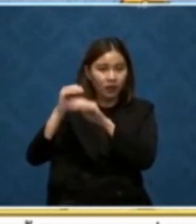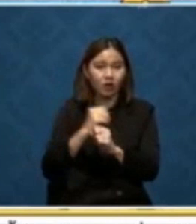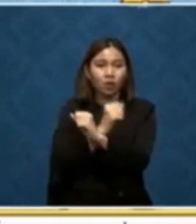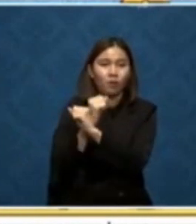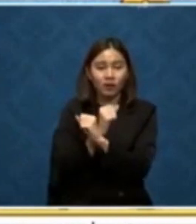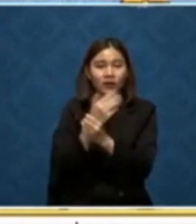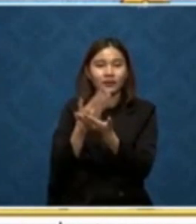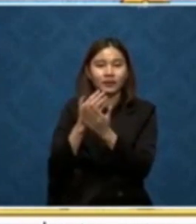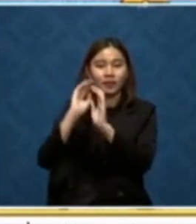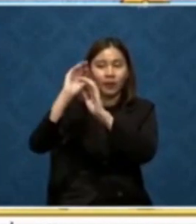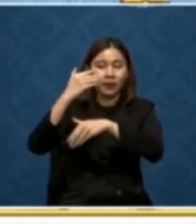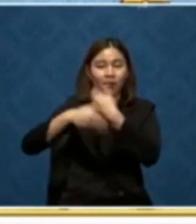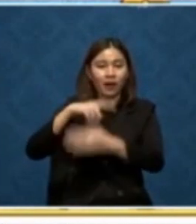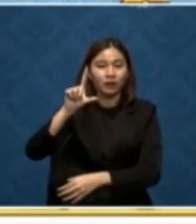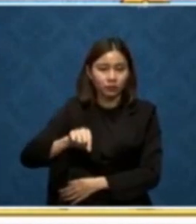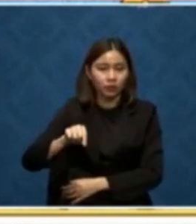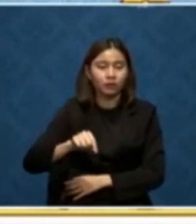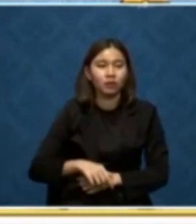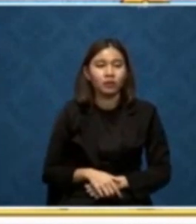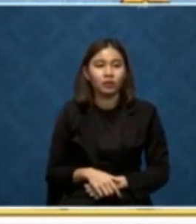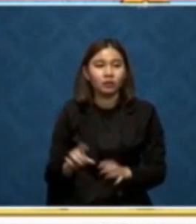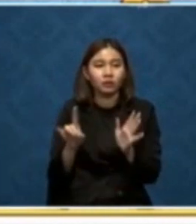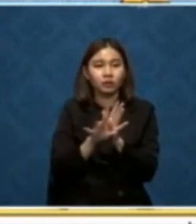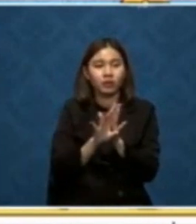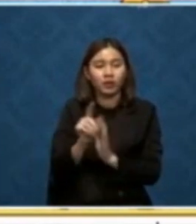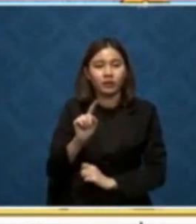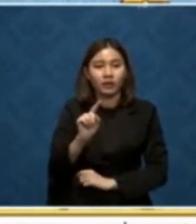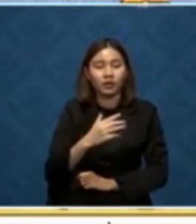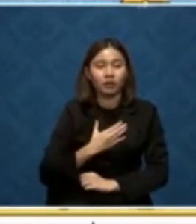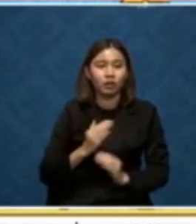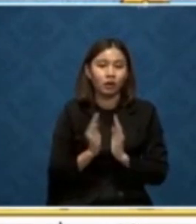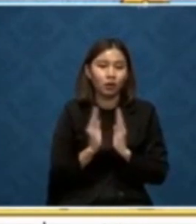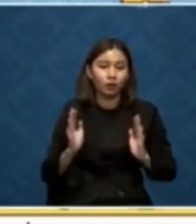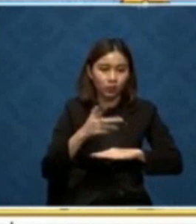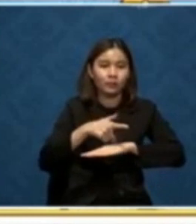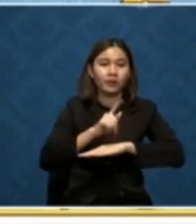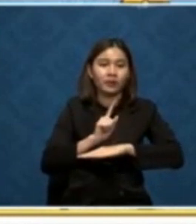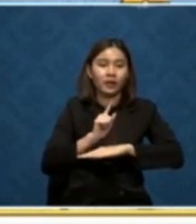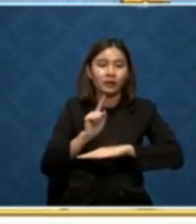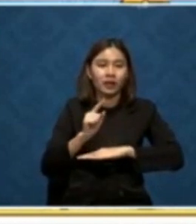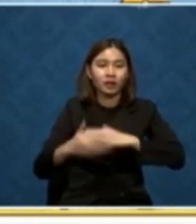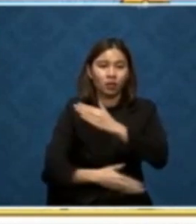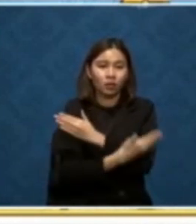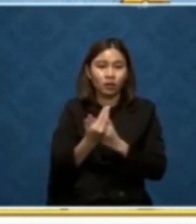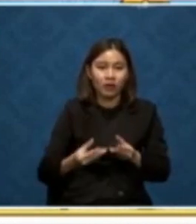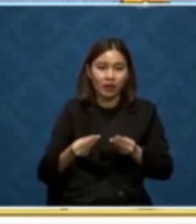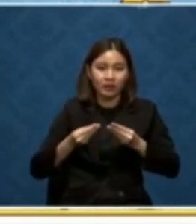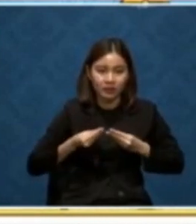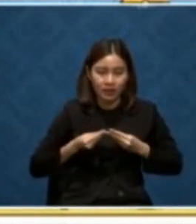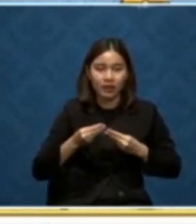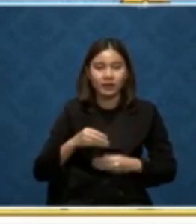ษตรกรด้วยค่ะสุดท้ายนี้ดิฉันขอกราบขอบคุณท่านประธานเป็นอย่างสูงที่ให้โอกาสดิฉัน